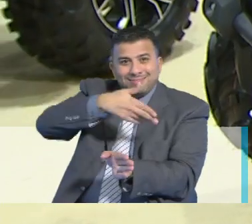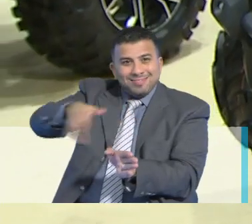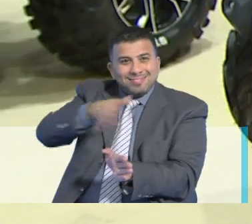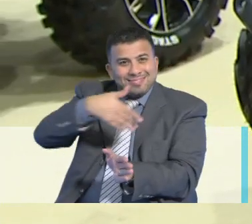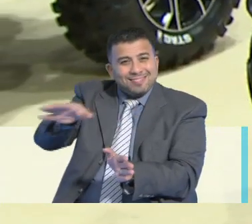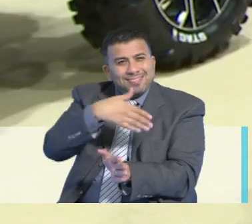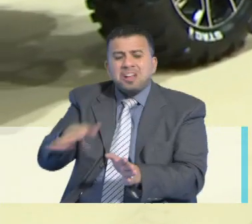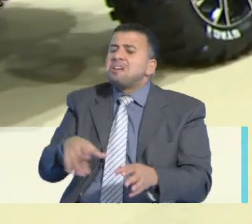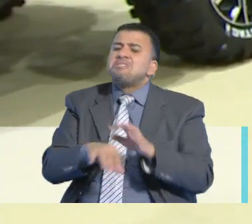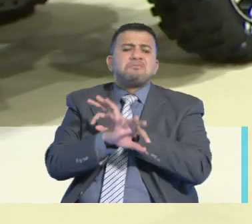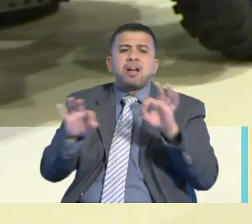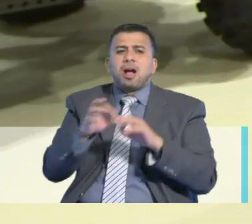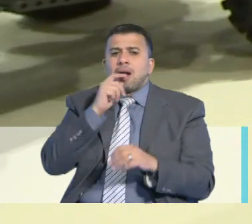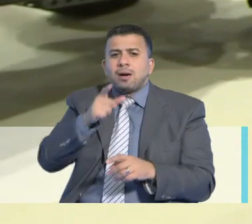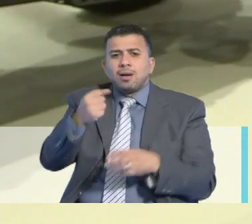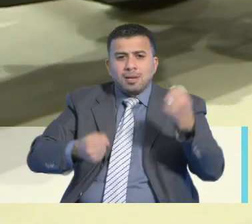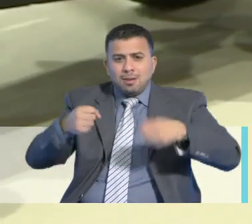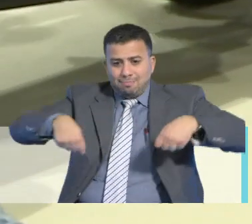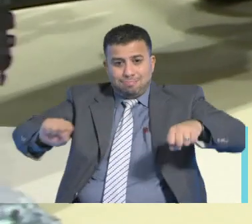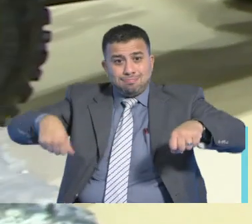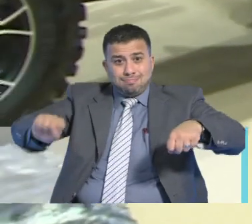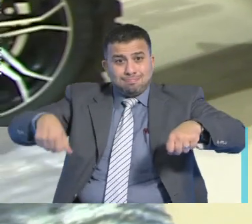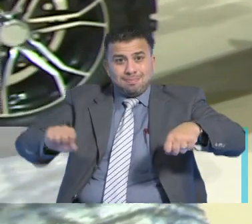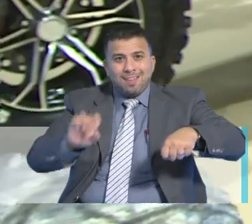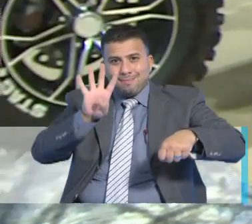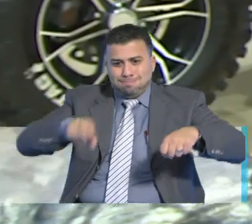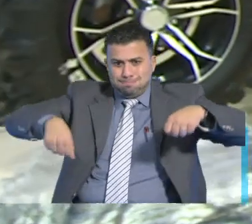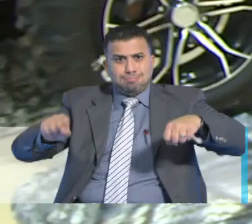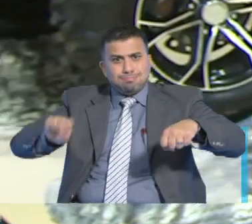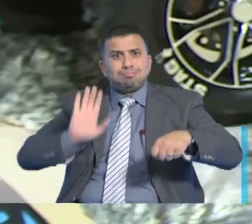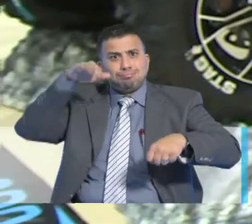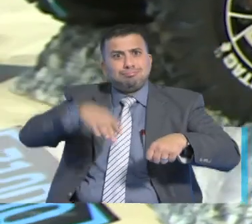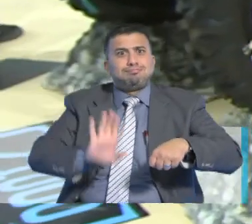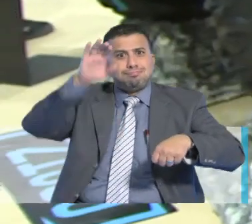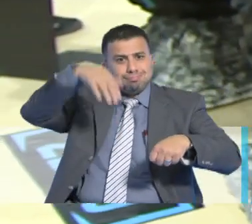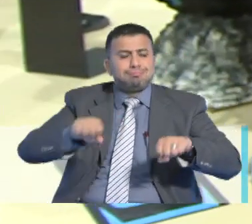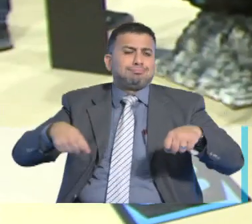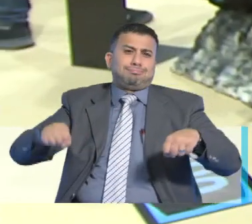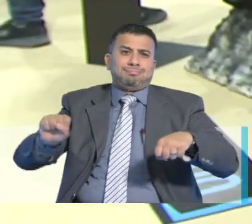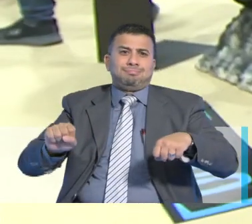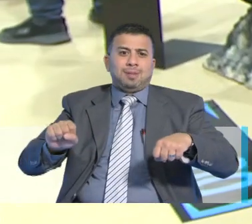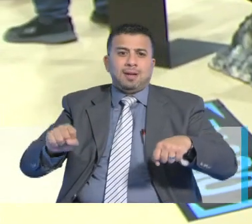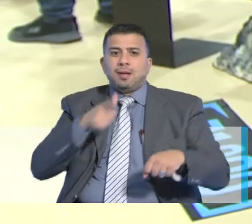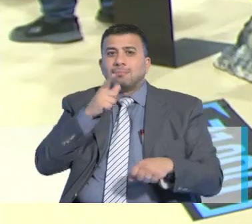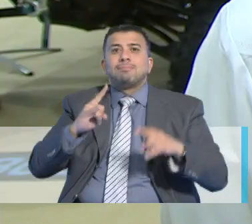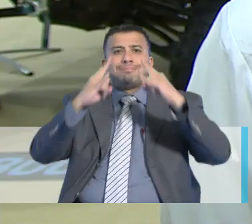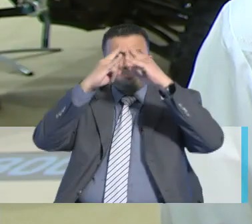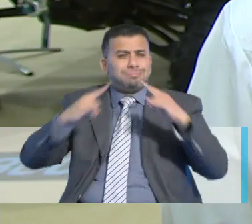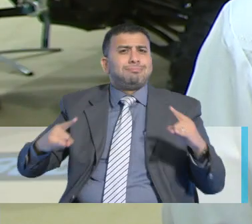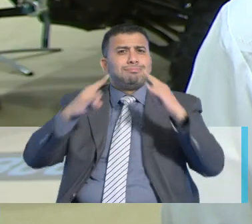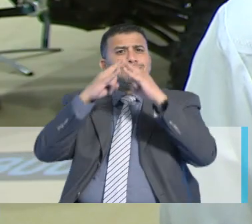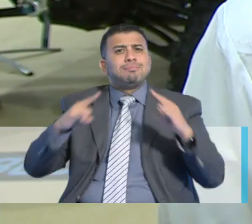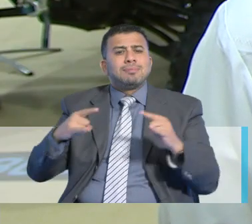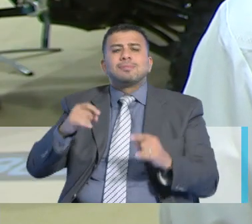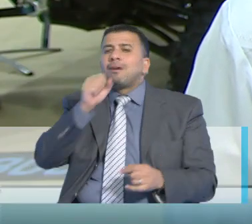حضور للمحركات عبر الدراجات ذات الدفع الرباعي. يقام معرض التخييم والمغامرات في